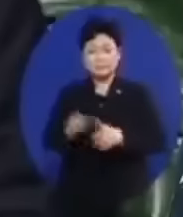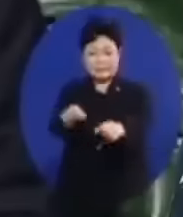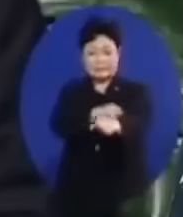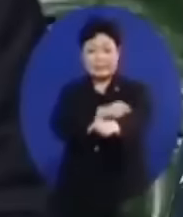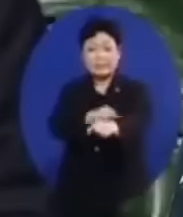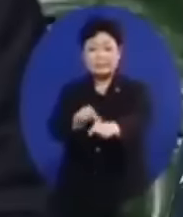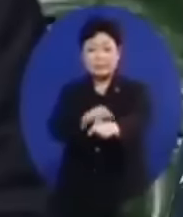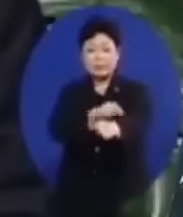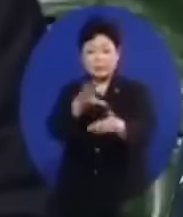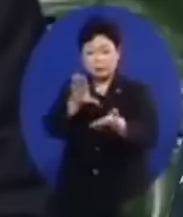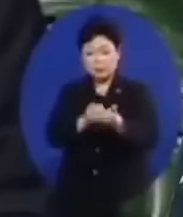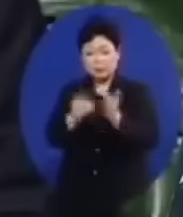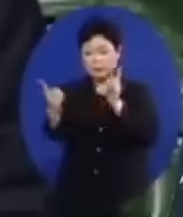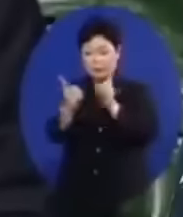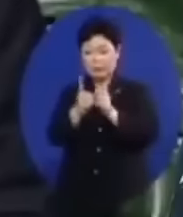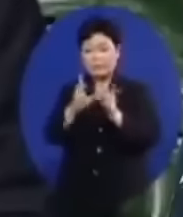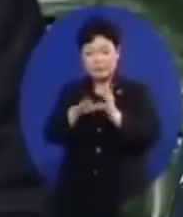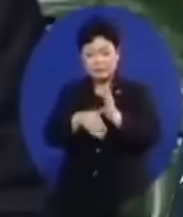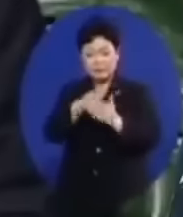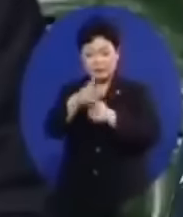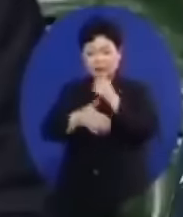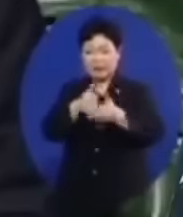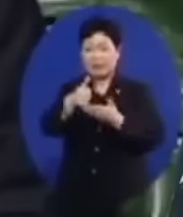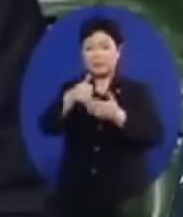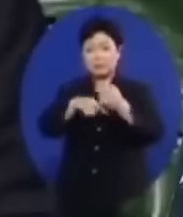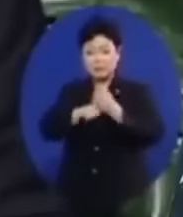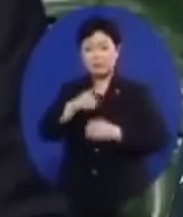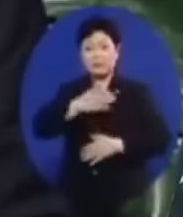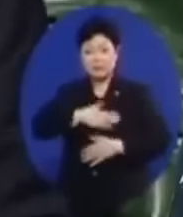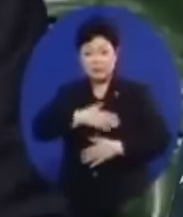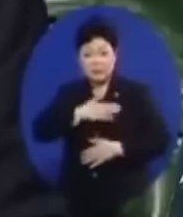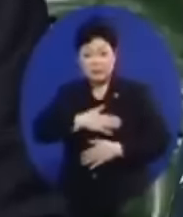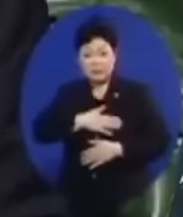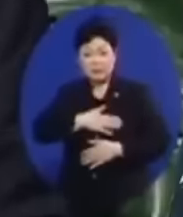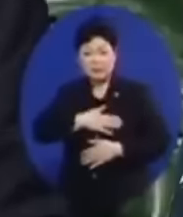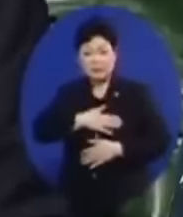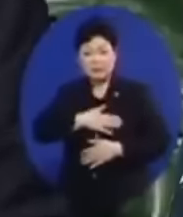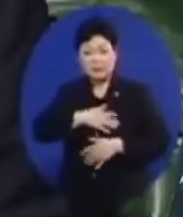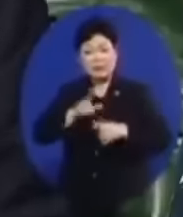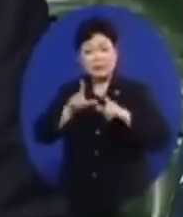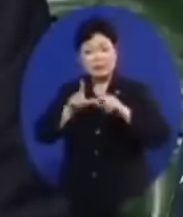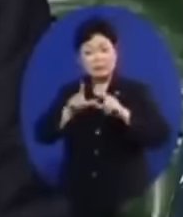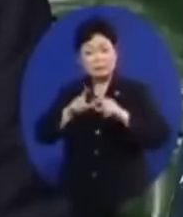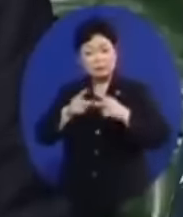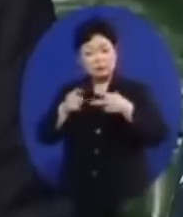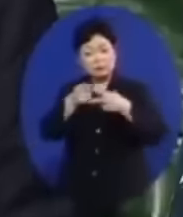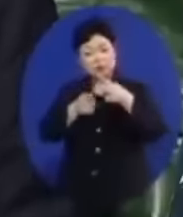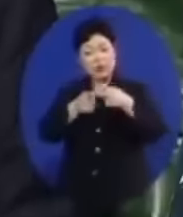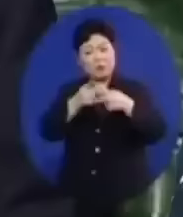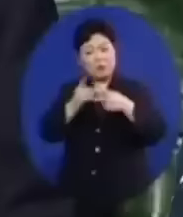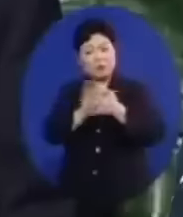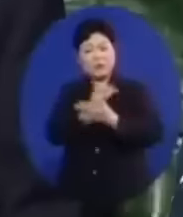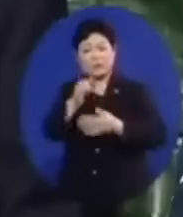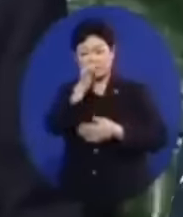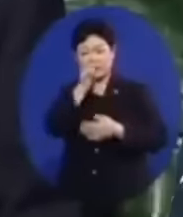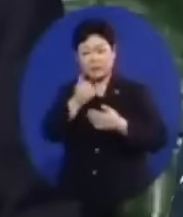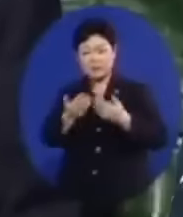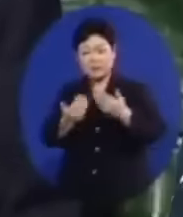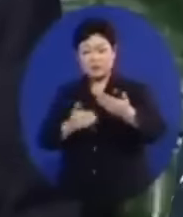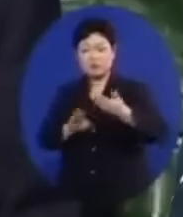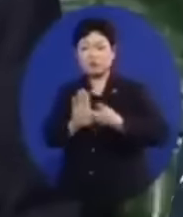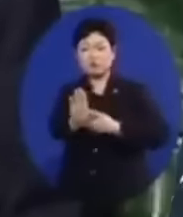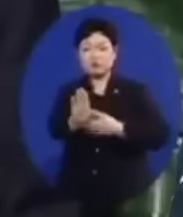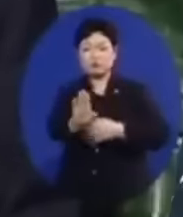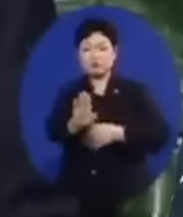특별한 문제에 부딪혀서 하나님 뜻을 알아야 될 것하고 대개 두 개로 나누어지는 것입니다. 전반적으로 나의 일생을 어떻게